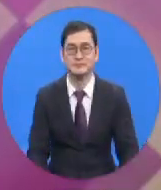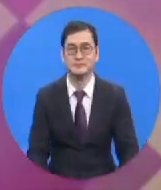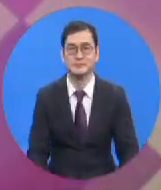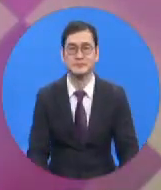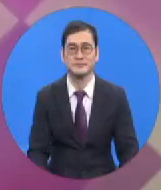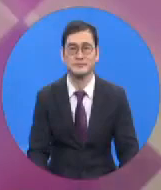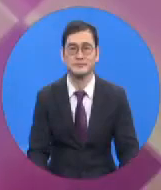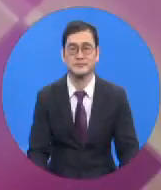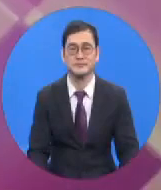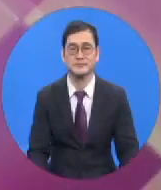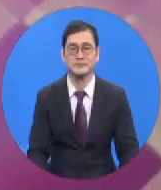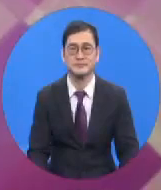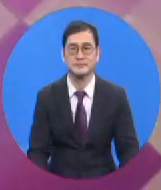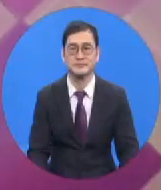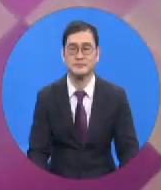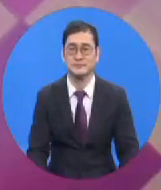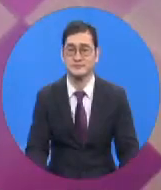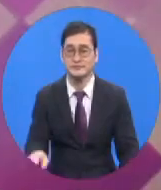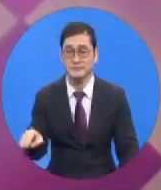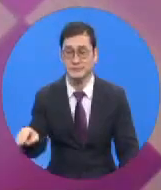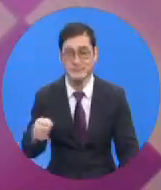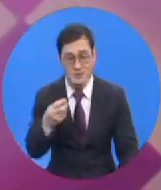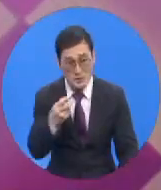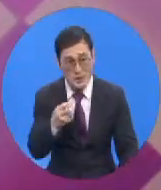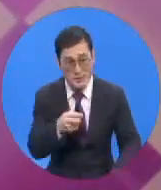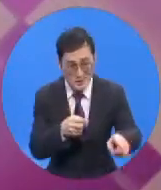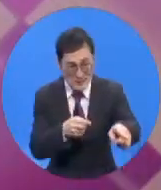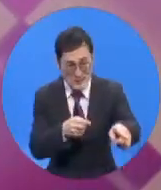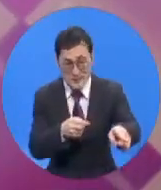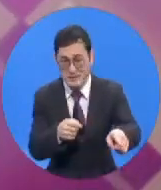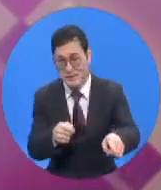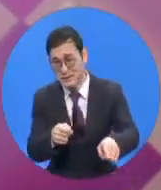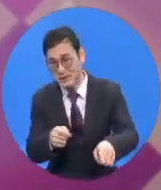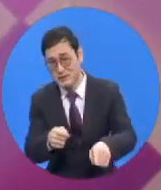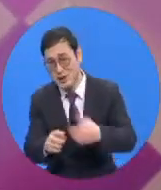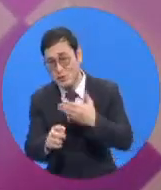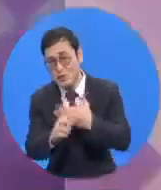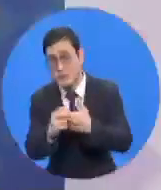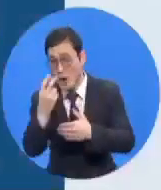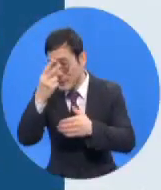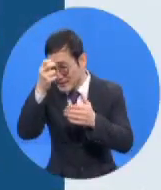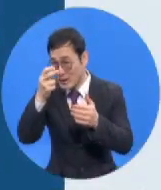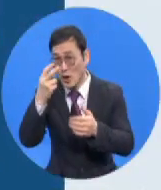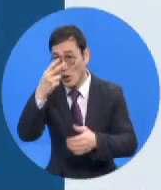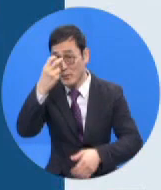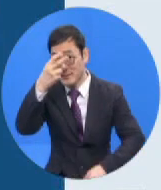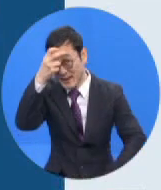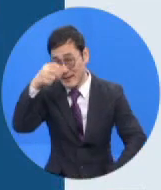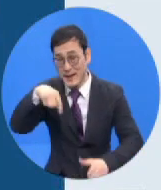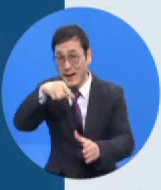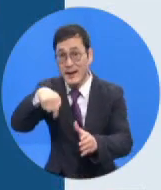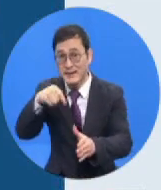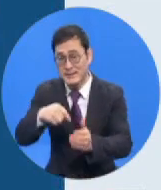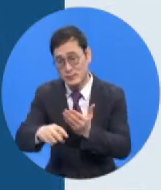윗선을 올라가는 거 아니냐, 이렇게 지금 전망이 나오고 있는데요. 그 이유를 한번 보겠습니다.